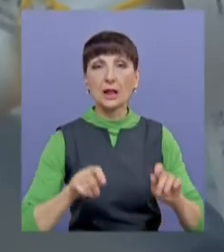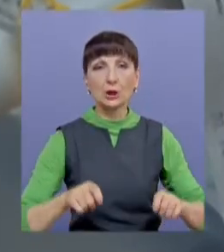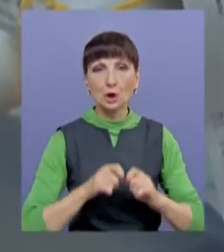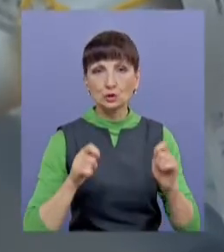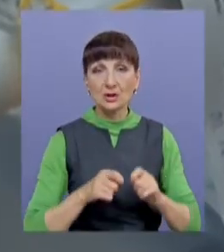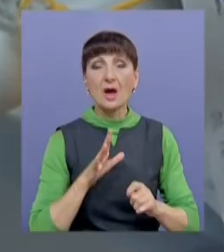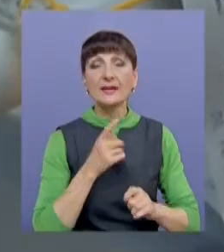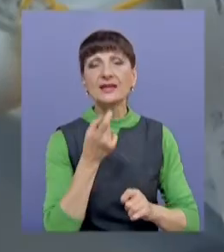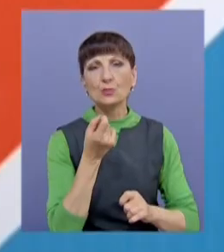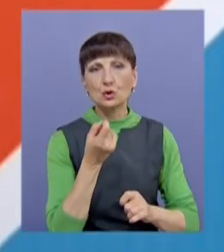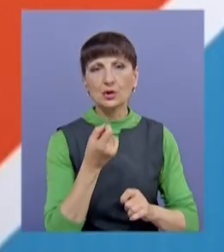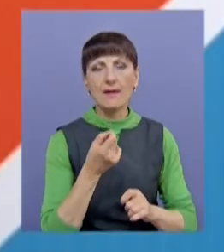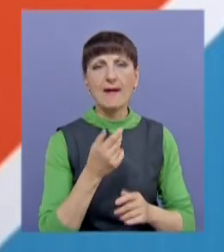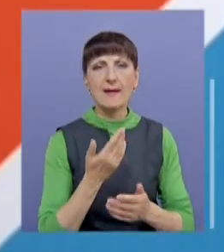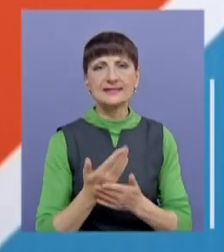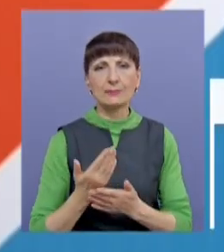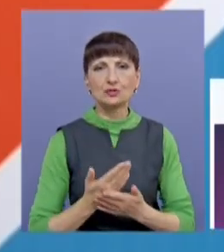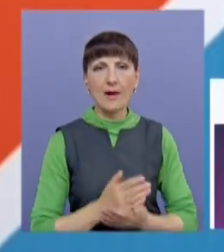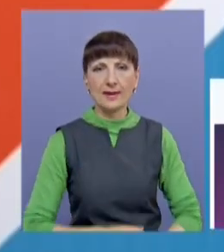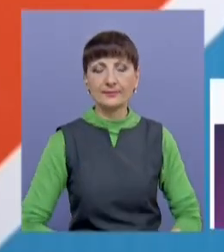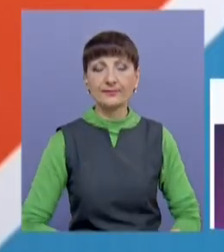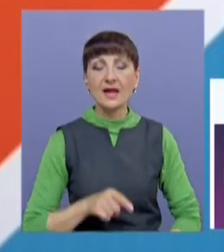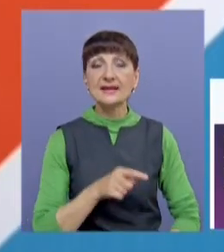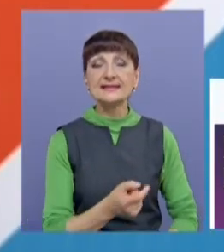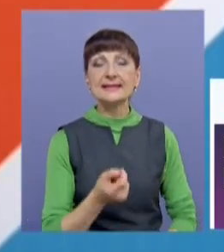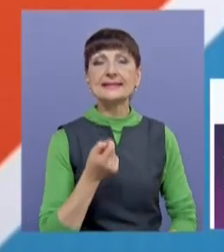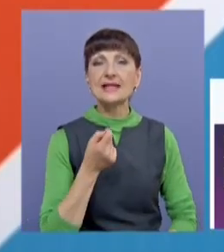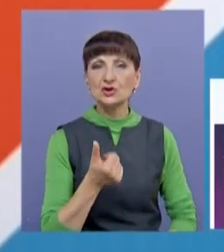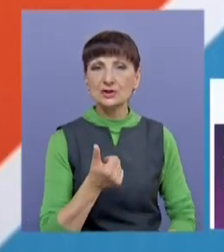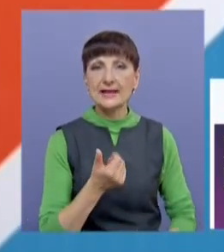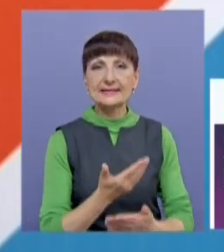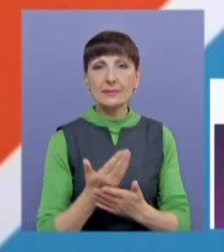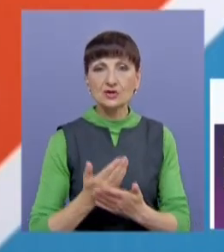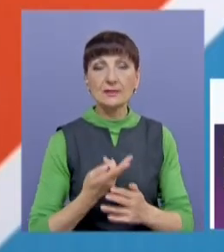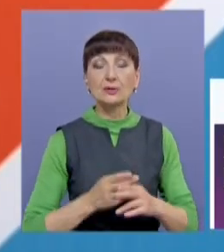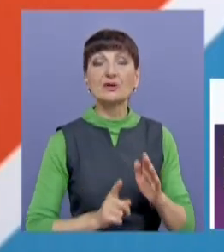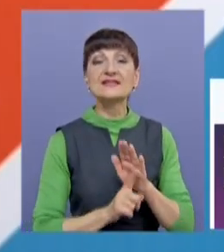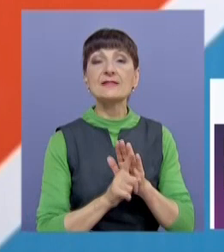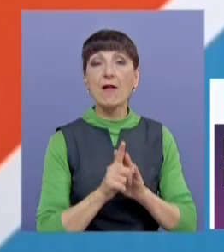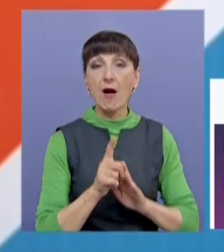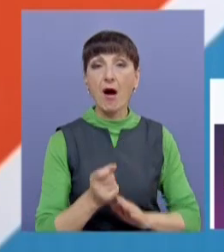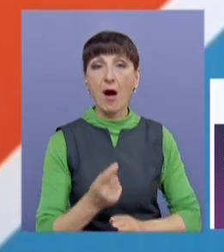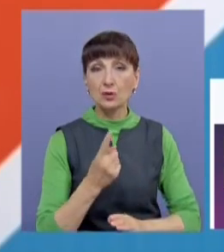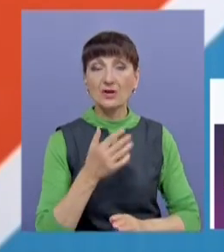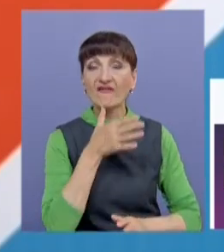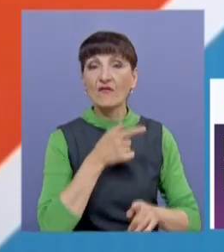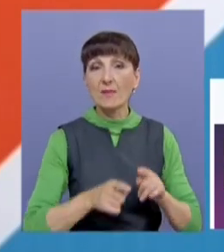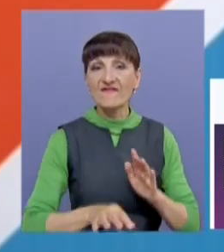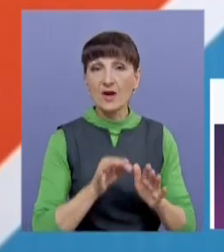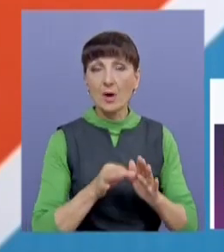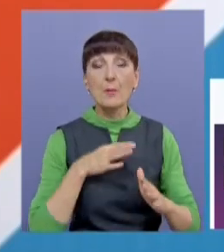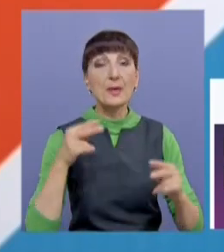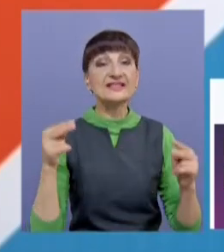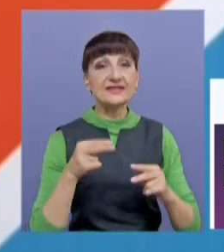лишь небольшие замечания. Те незначительные замечания, которые возникают во время выборов, ну, например, мы были свидетелями,